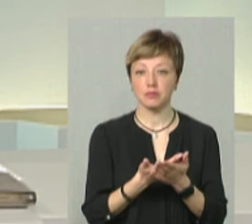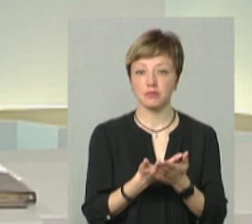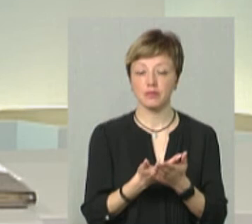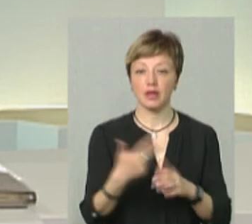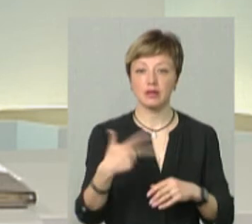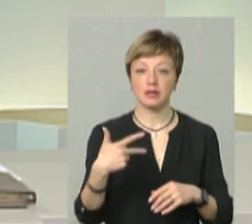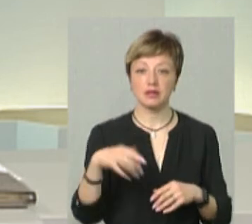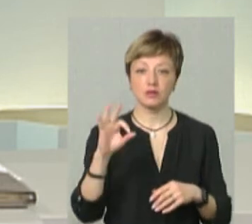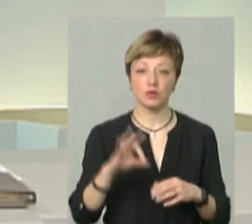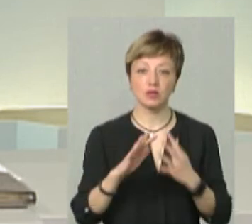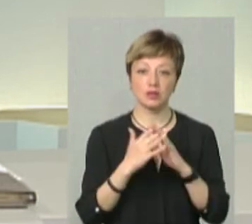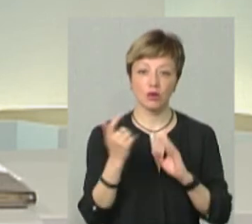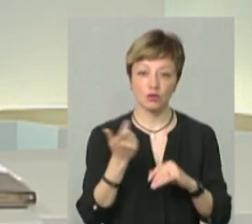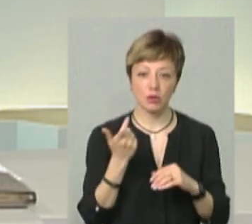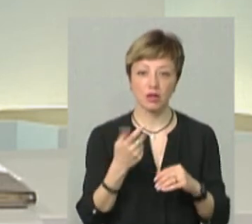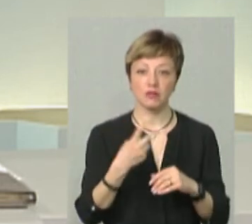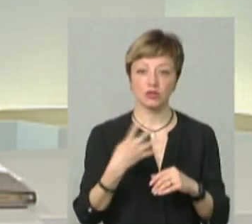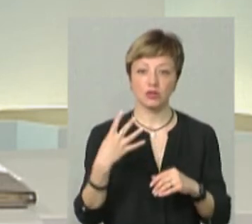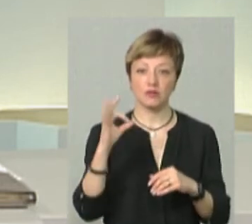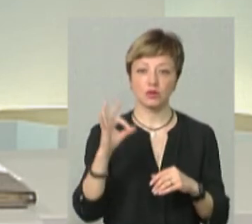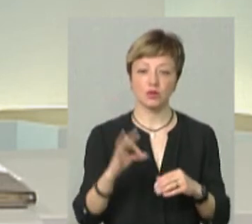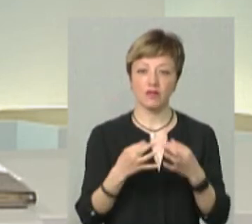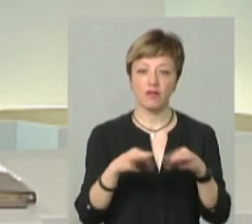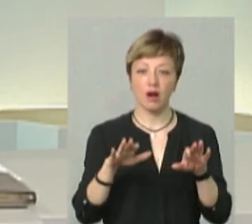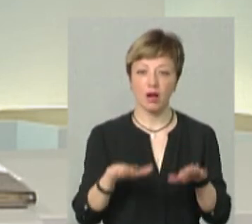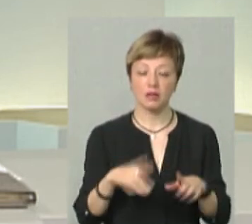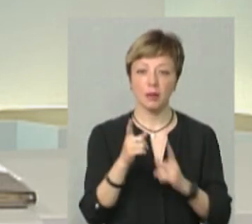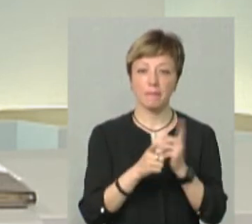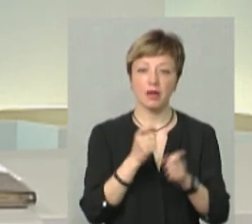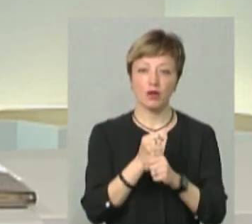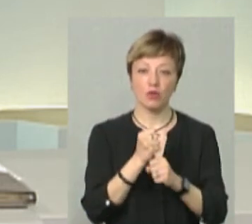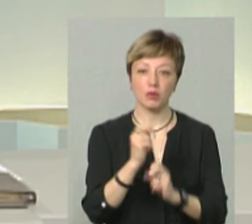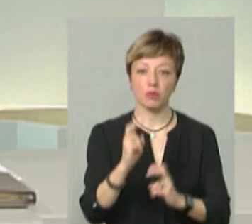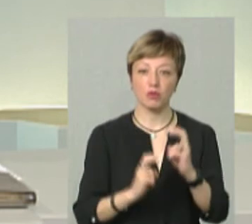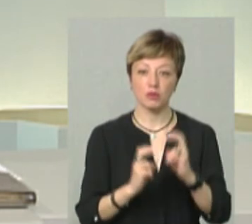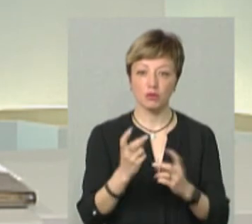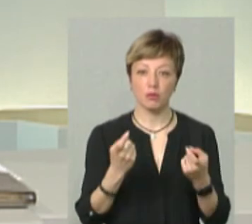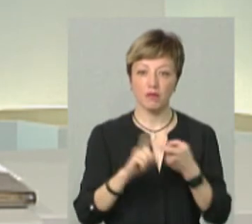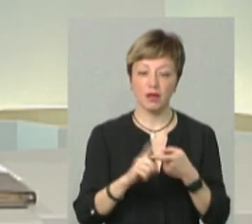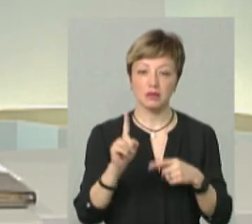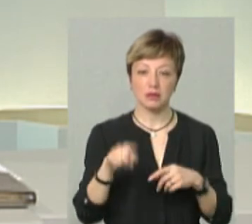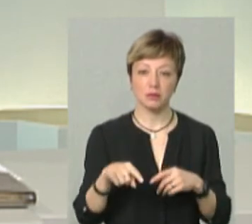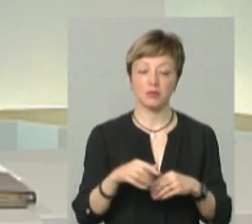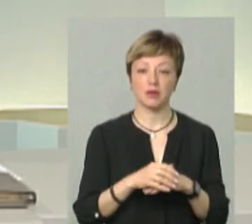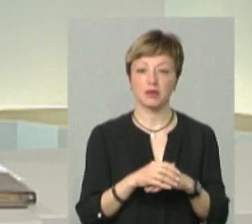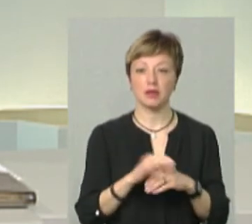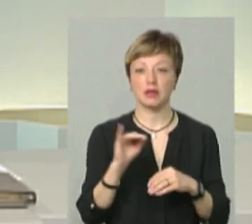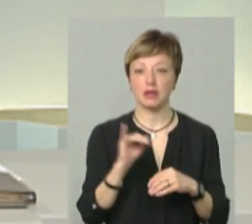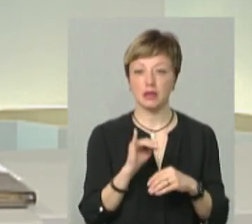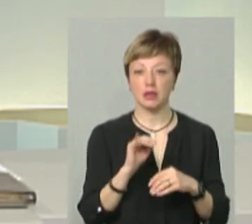майже 30% – це сільське господарство, 24% вакансій – це переробна промисловість, що пов'язано з тим, і